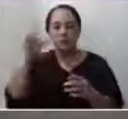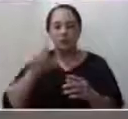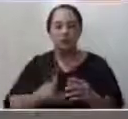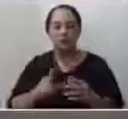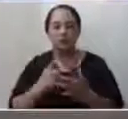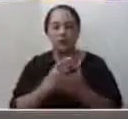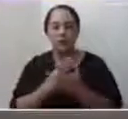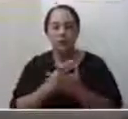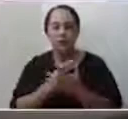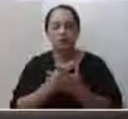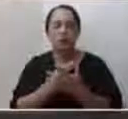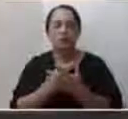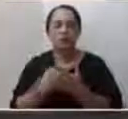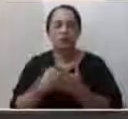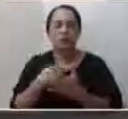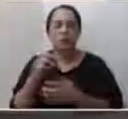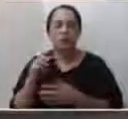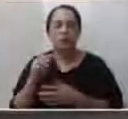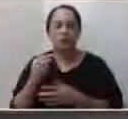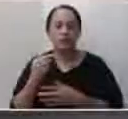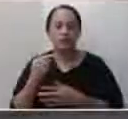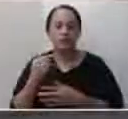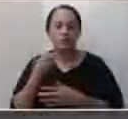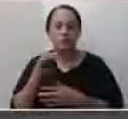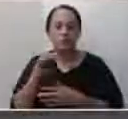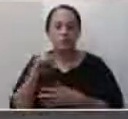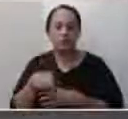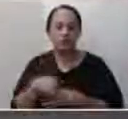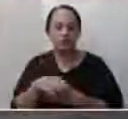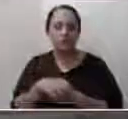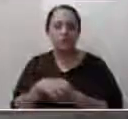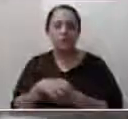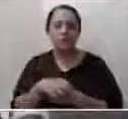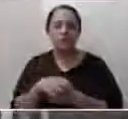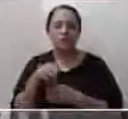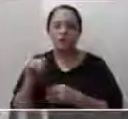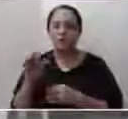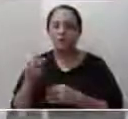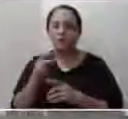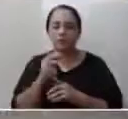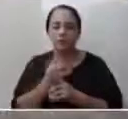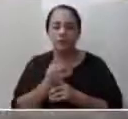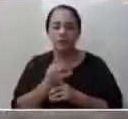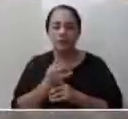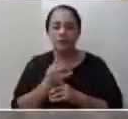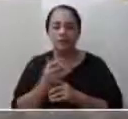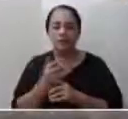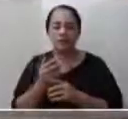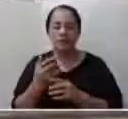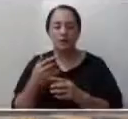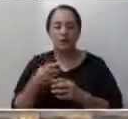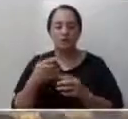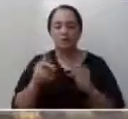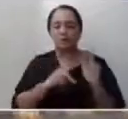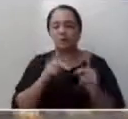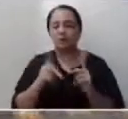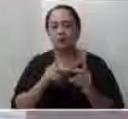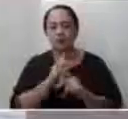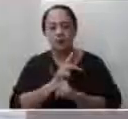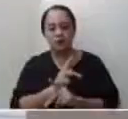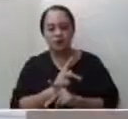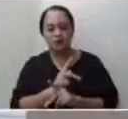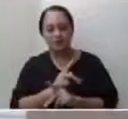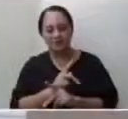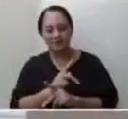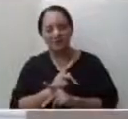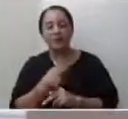isang lucky winner ang nakakuha ng winning combination na 14, 25, 9, 15, 6, 16